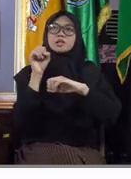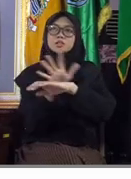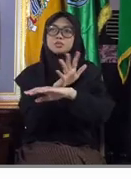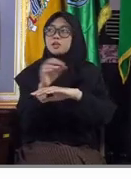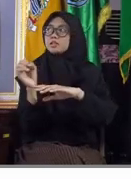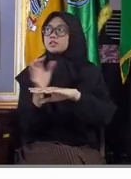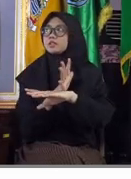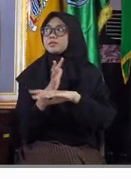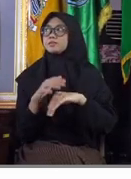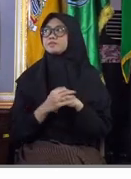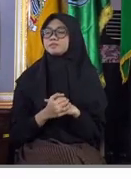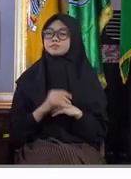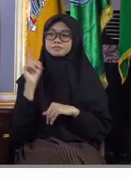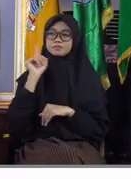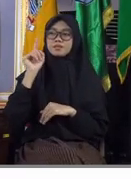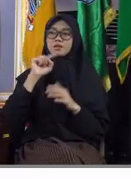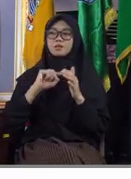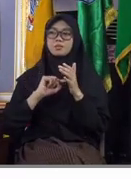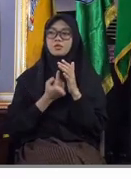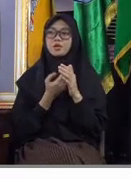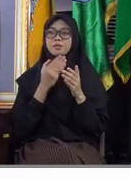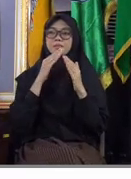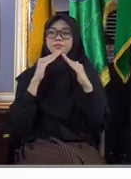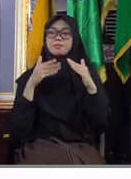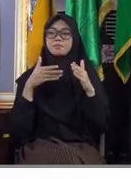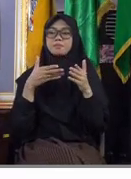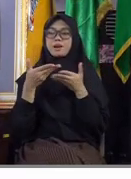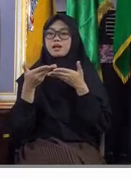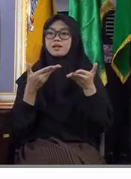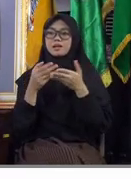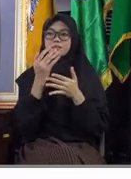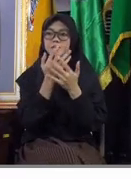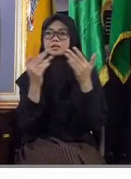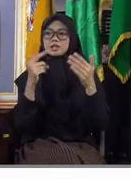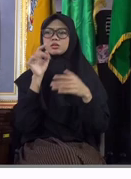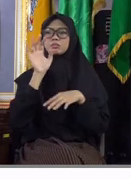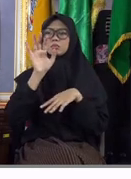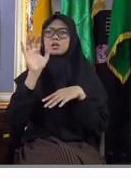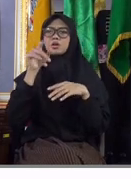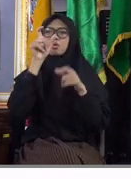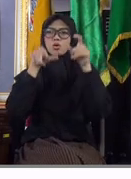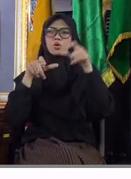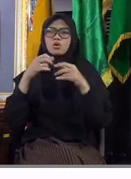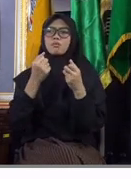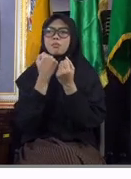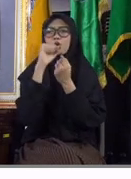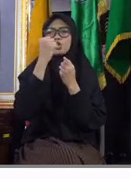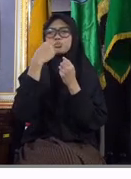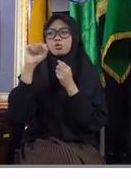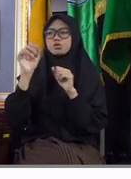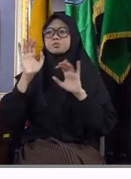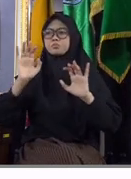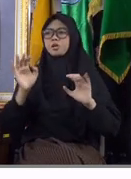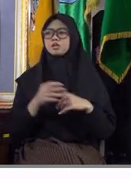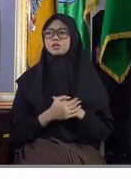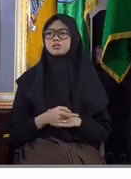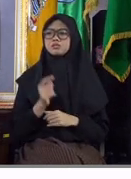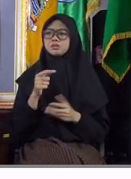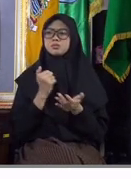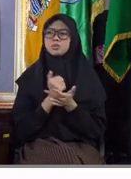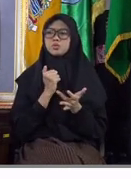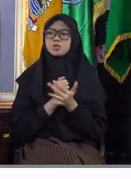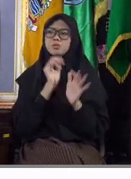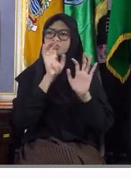apa-apa saya akan melayani publik dulu ini aduan dulu sebenarnya dari peta ini ada berapa aduan yang